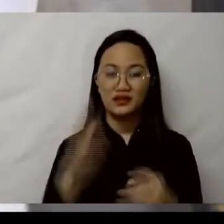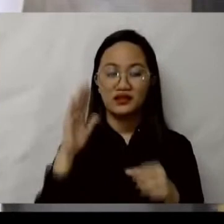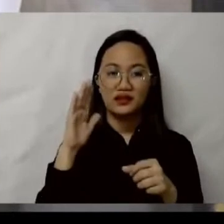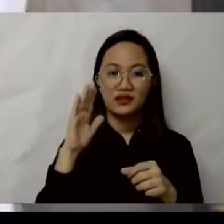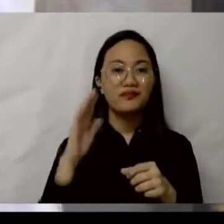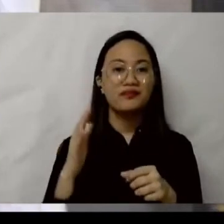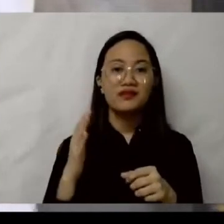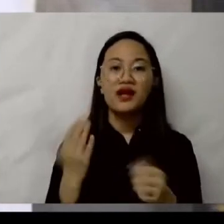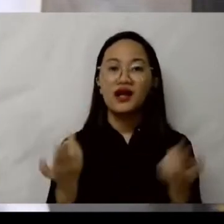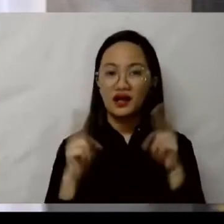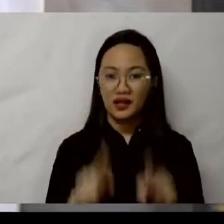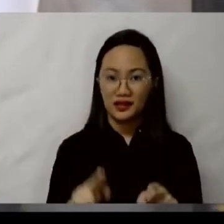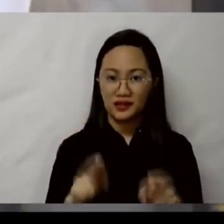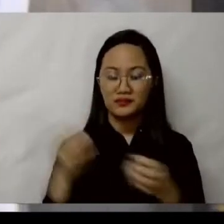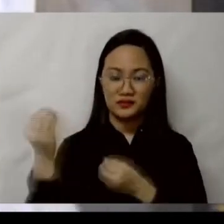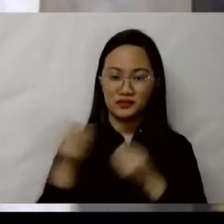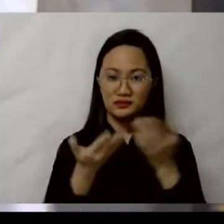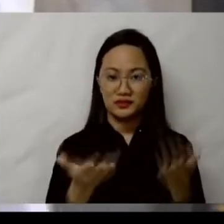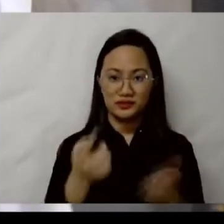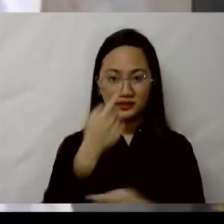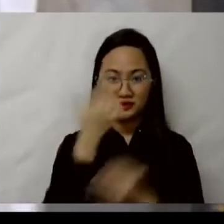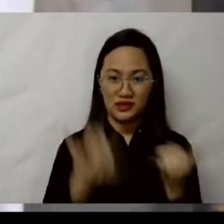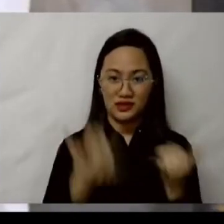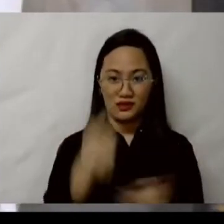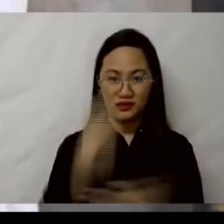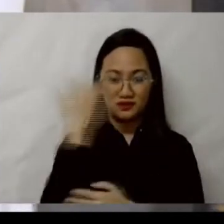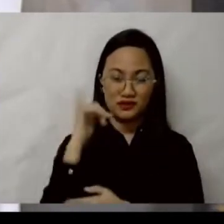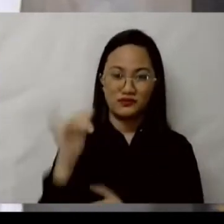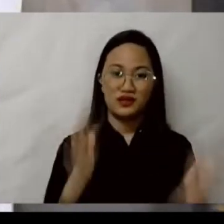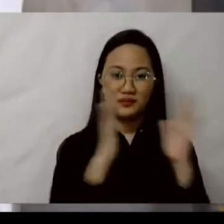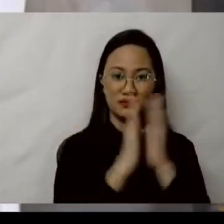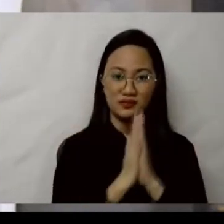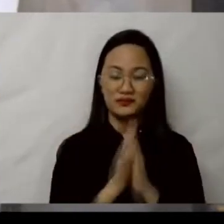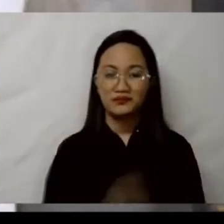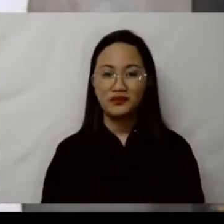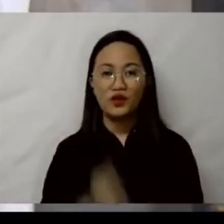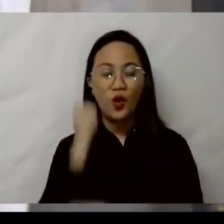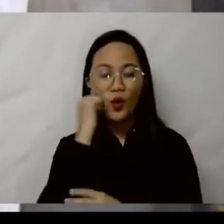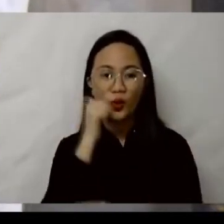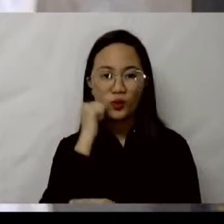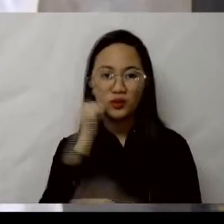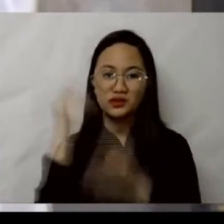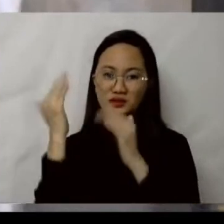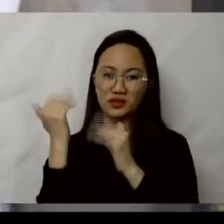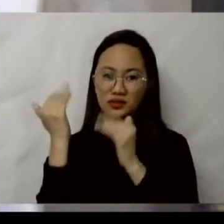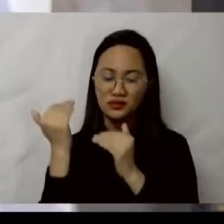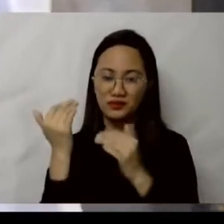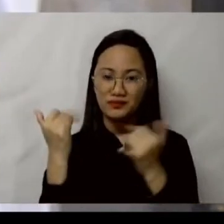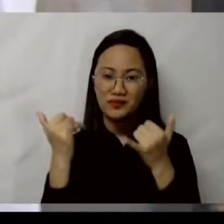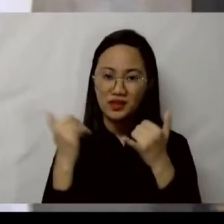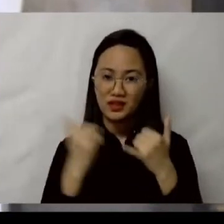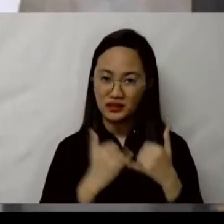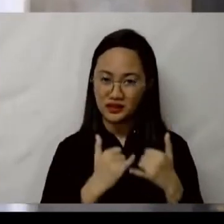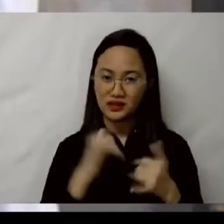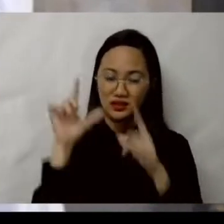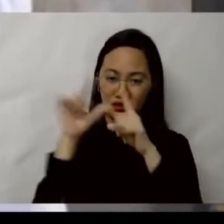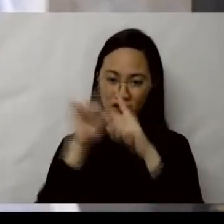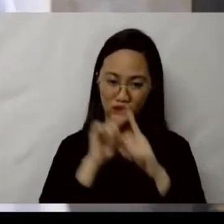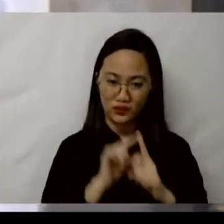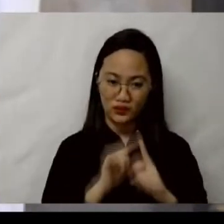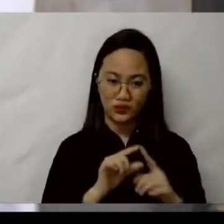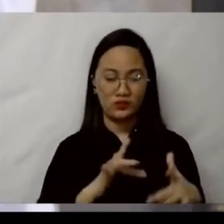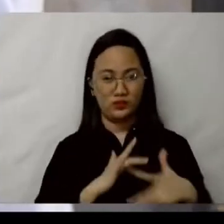ngayon at magpasawalang hanggan. Amen. Pamalagiinawa niyang nananahan ang kanyang salita sa inyong kalooban